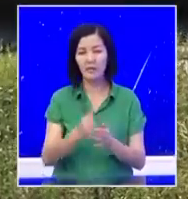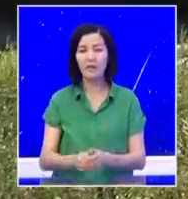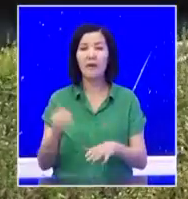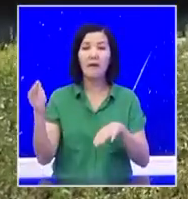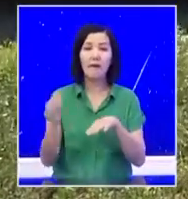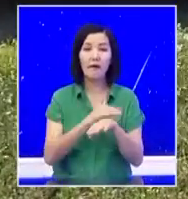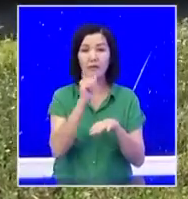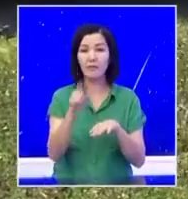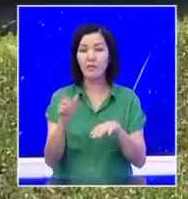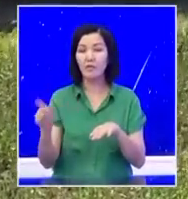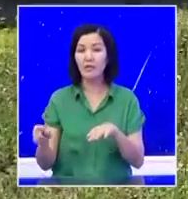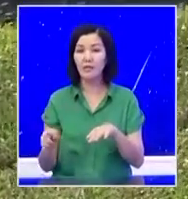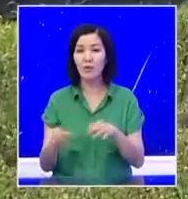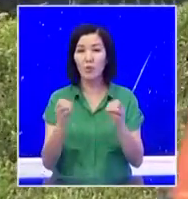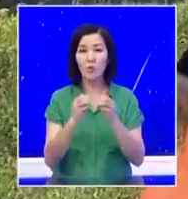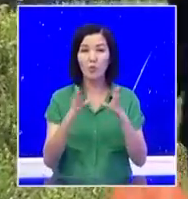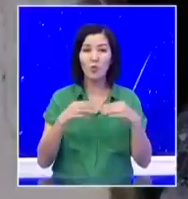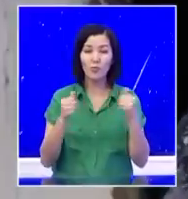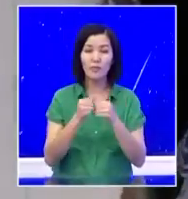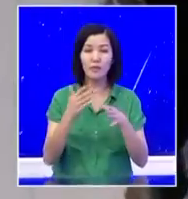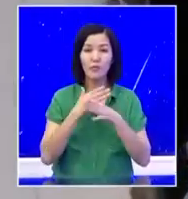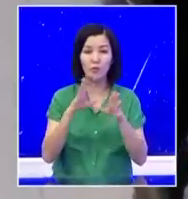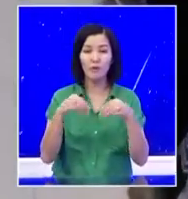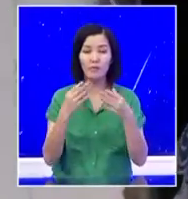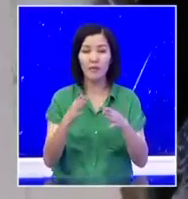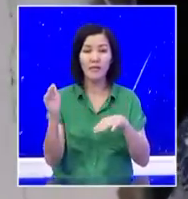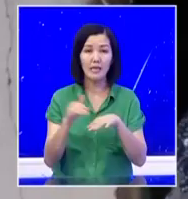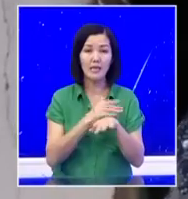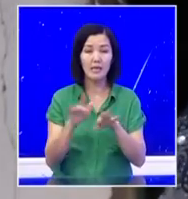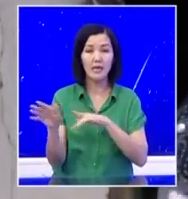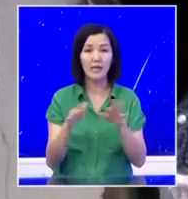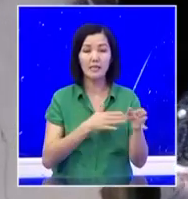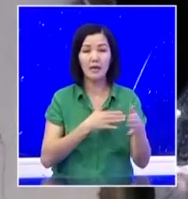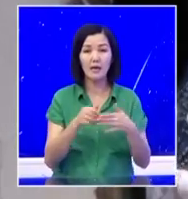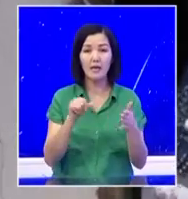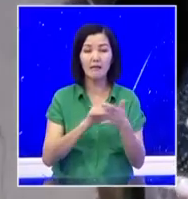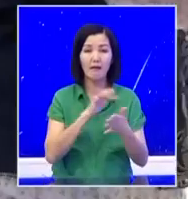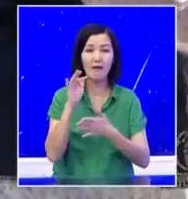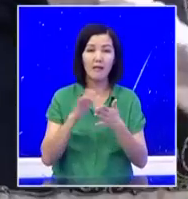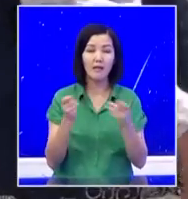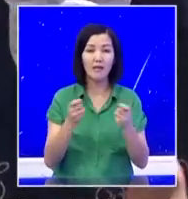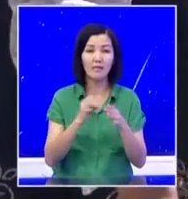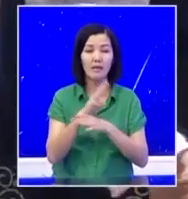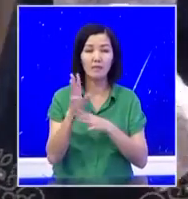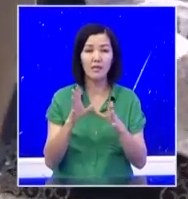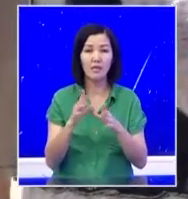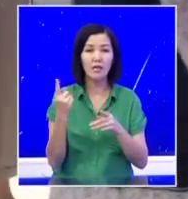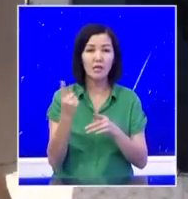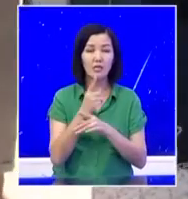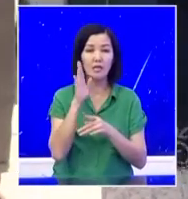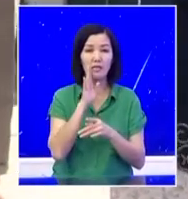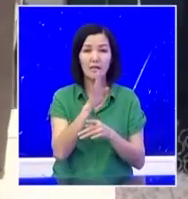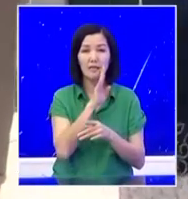Қайырымды жандар бұл күні жалпы 10 отбасыға көмек қолын созды. Егіске арқау болғандар, шақардағы азғамтылған, жалғыз басты